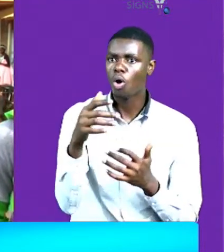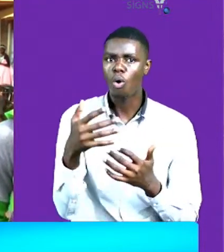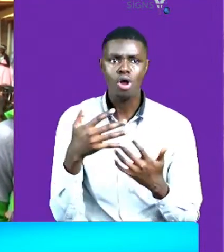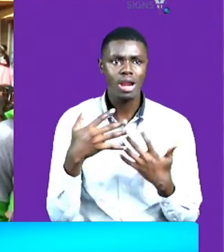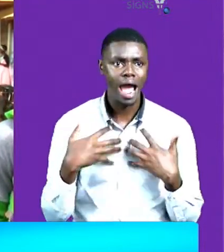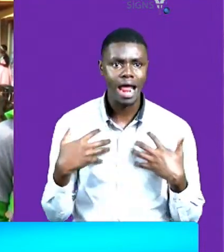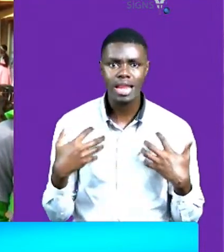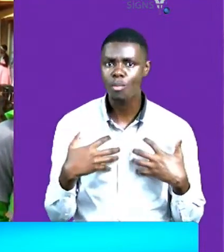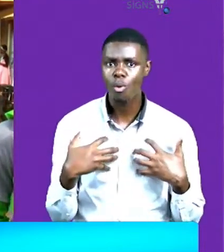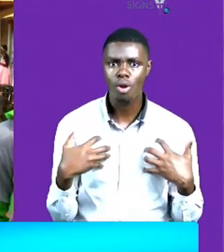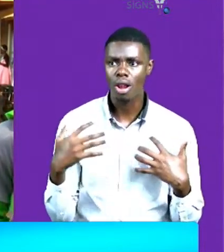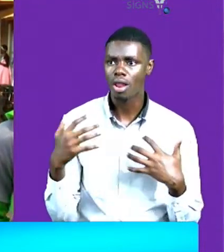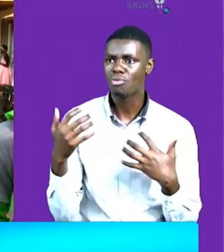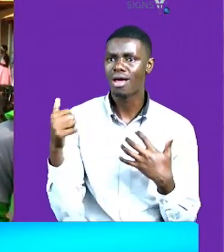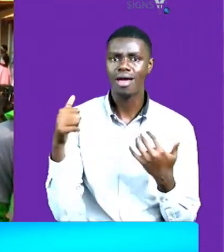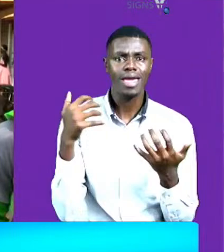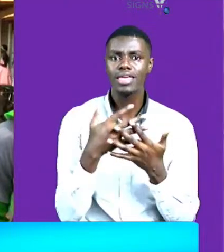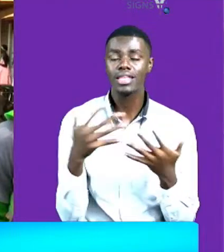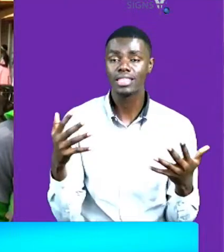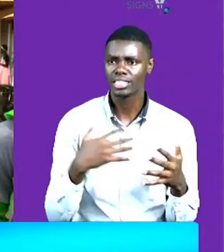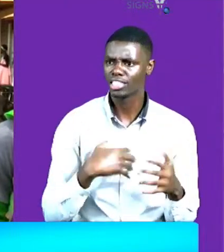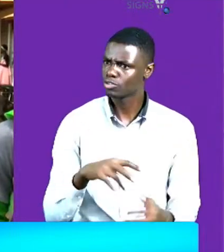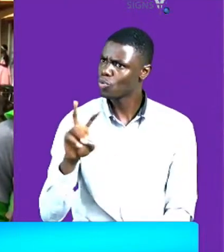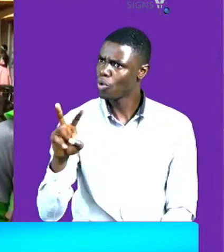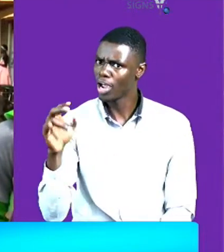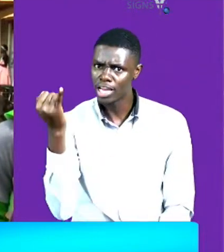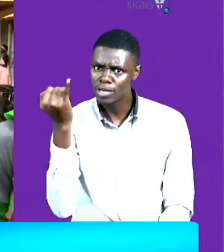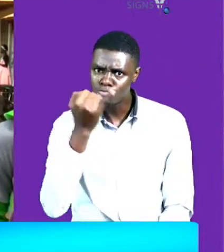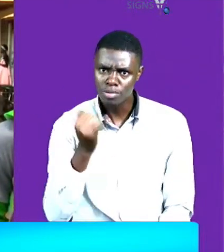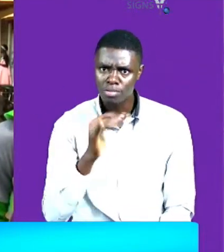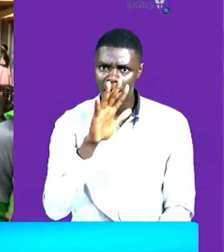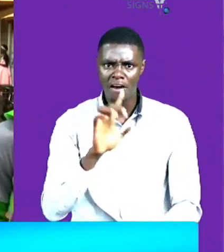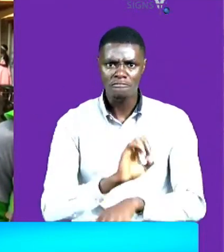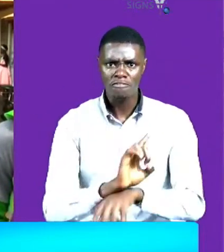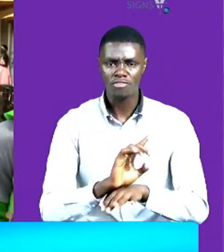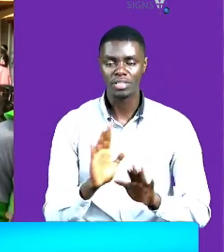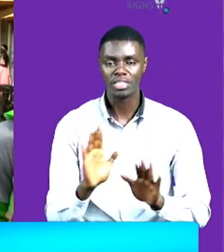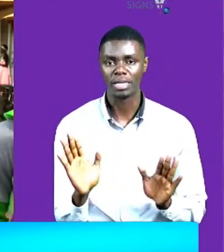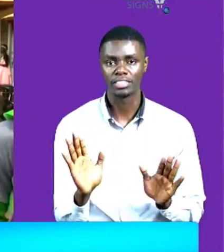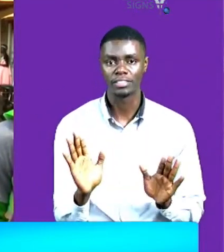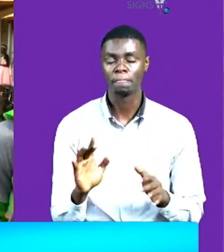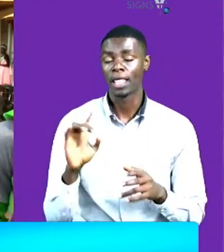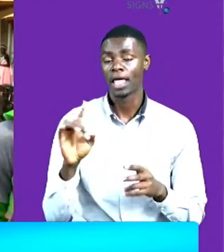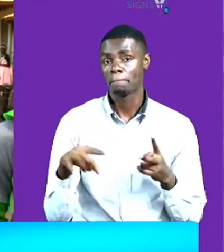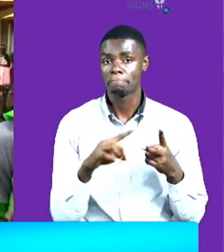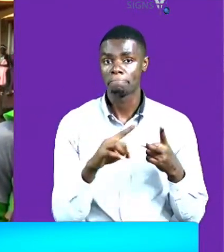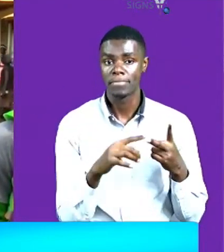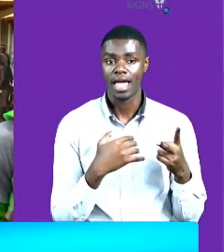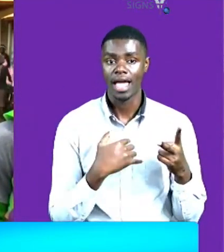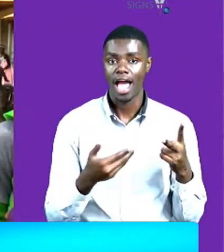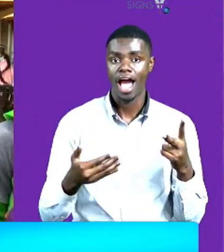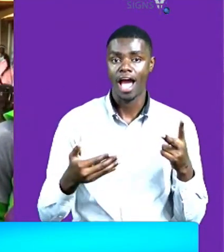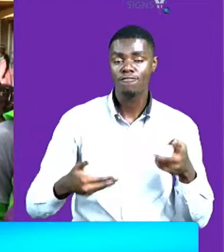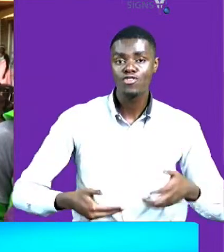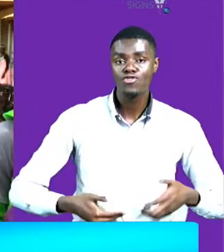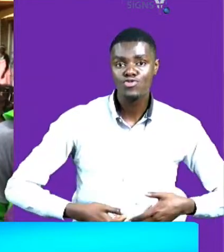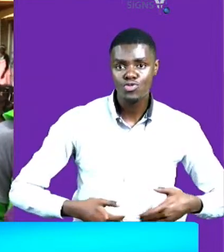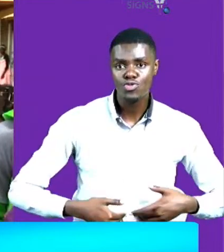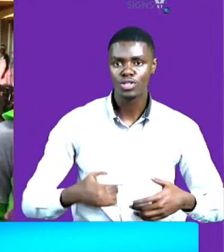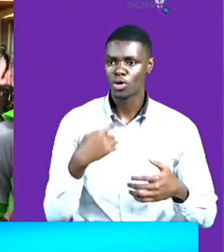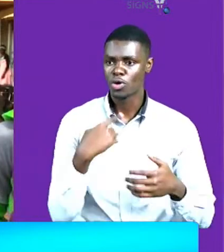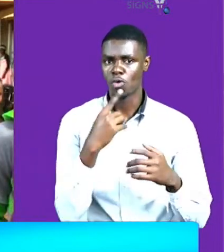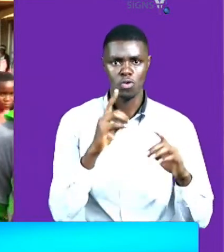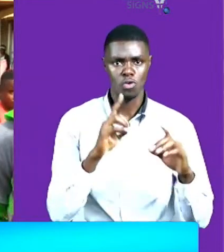kiumbe ama kitu katika hali ya kutazama na dakika 5. Ya pili ni kwamba tuko na vijana ambao